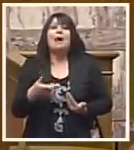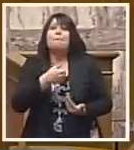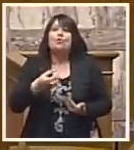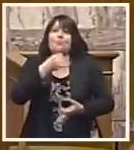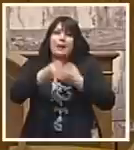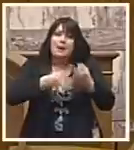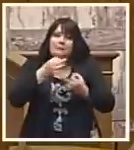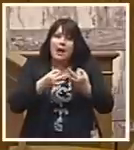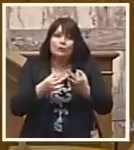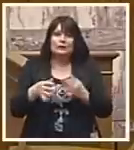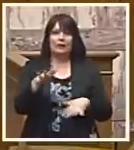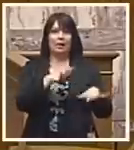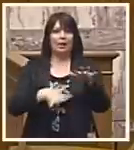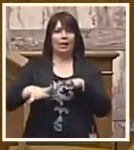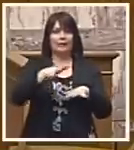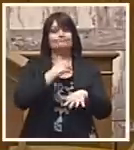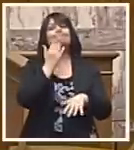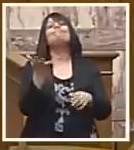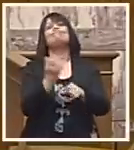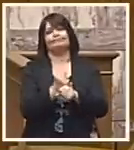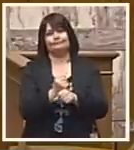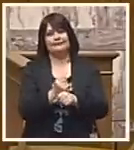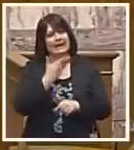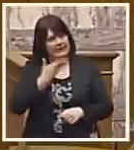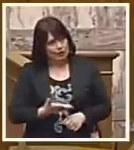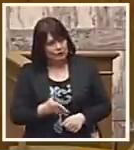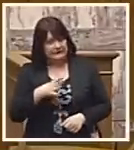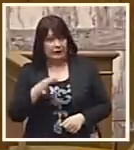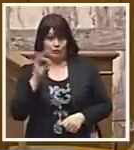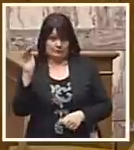ούτε με αλχημίες. Και θέλω να απευθυνθώ κλείνοντας